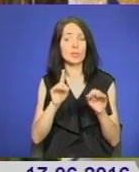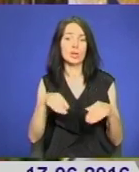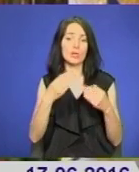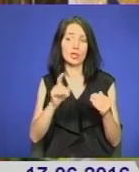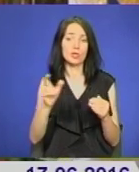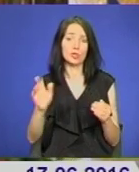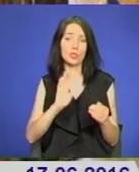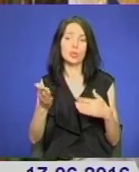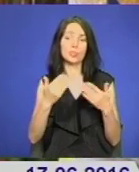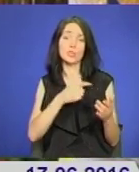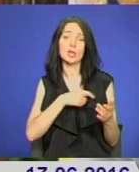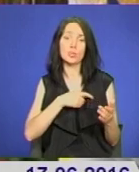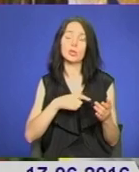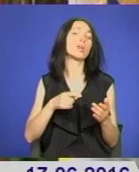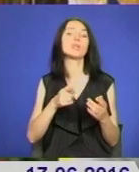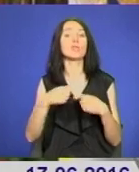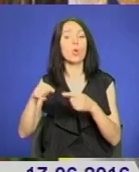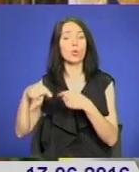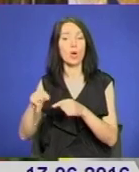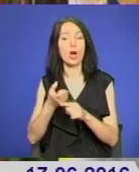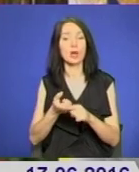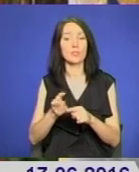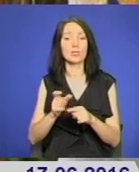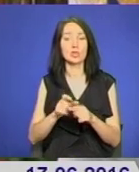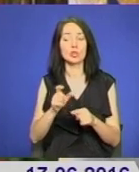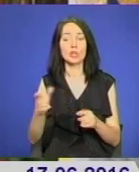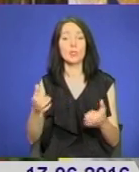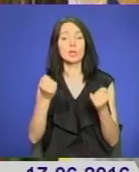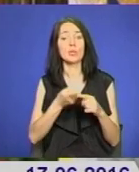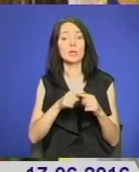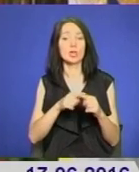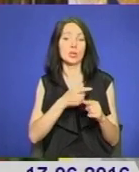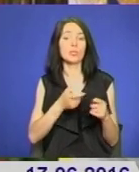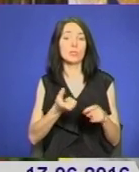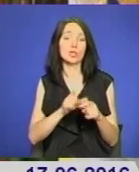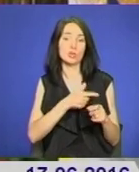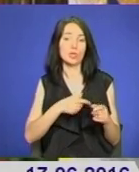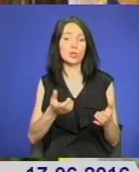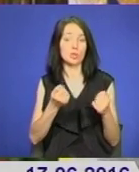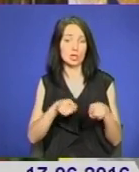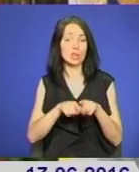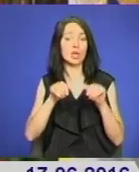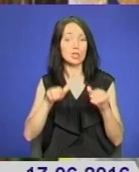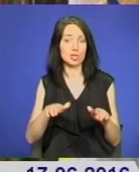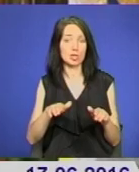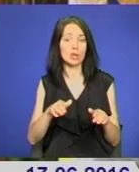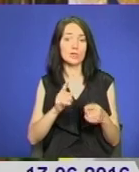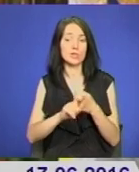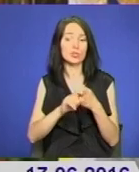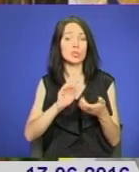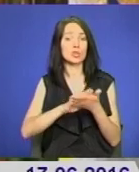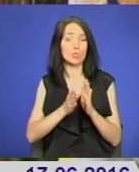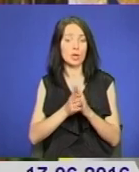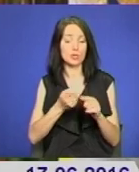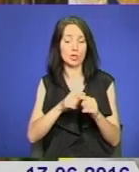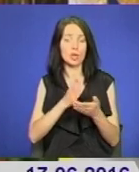округах. Більшість людей, які давали коментарі і спілкувалися, підтримали це рішення, просили прийняти в зв'язку з тим, ситуацією, яка сьогодні на сході України, в зв'язку з російською